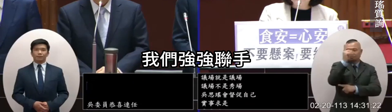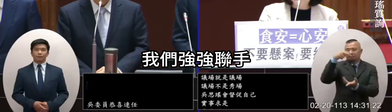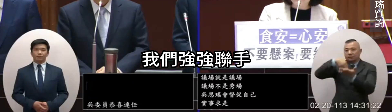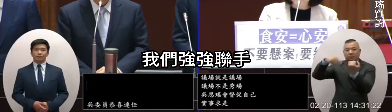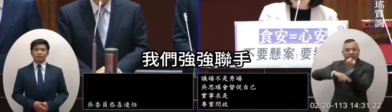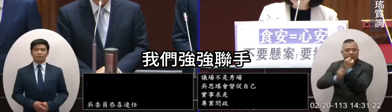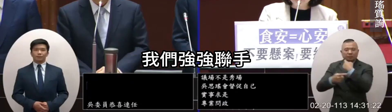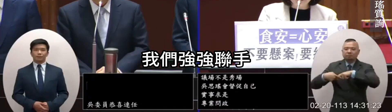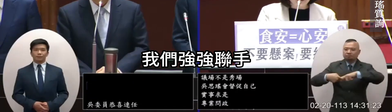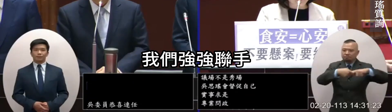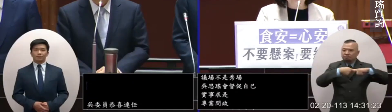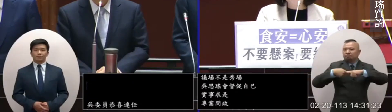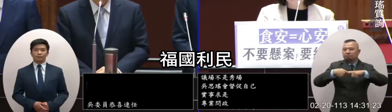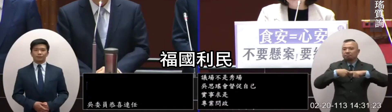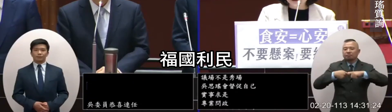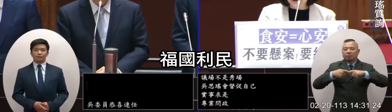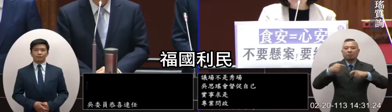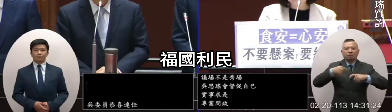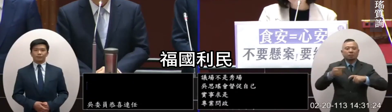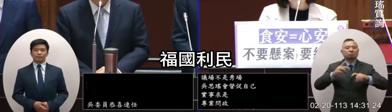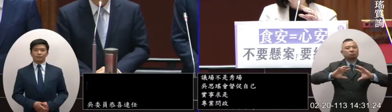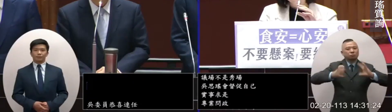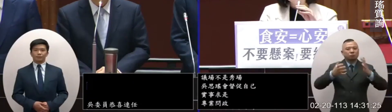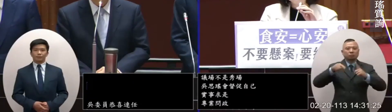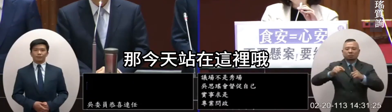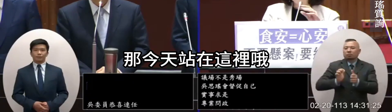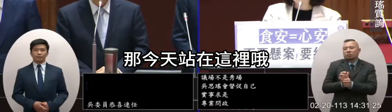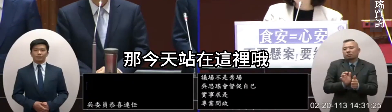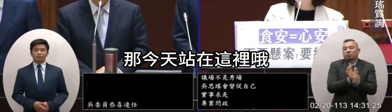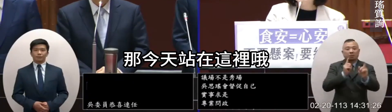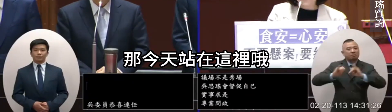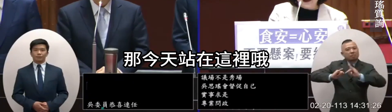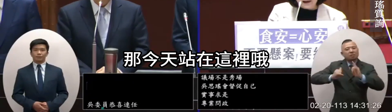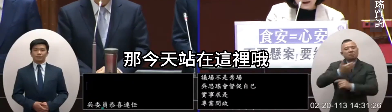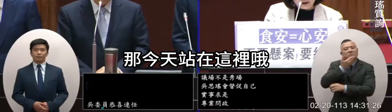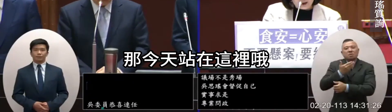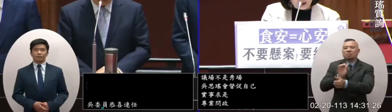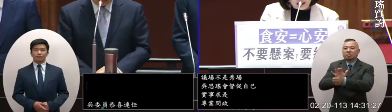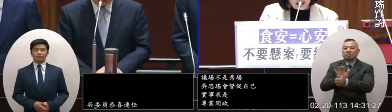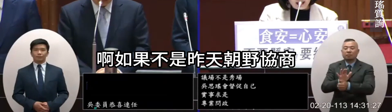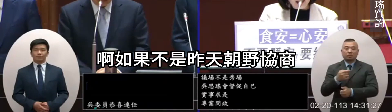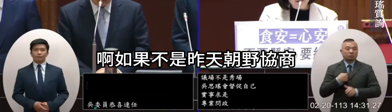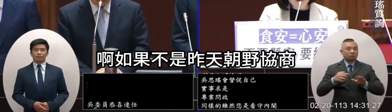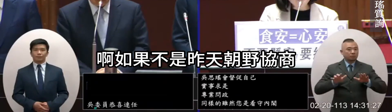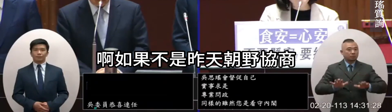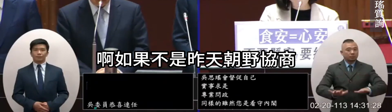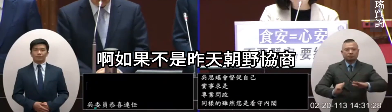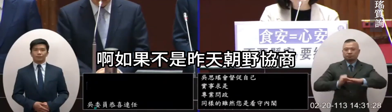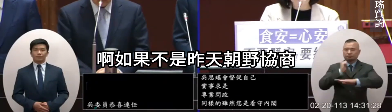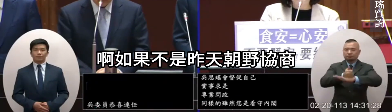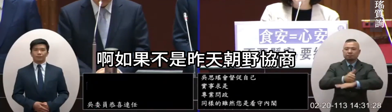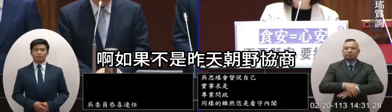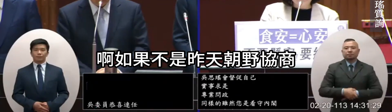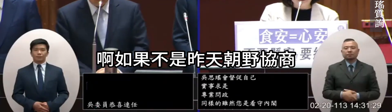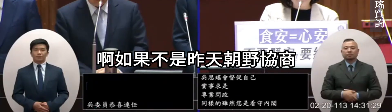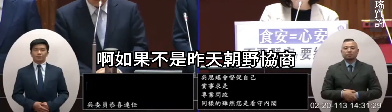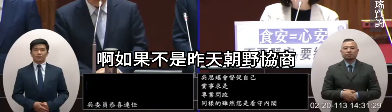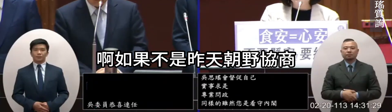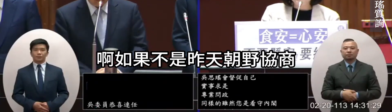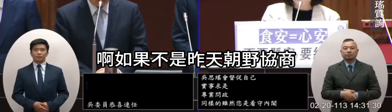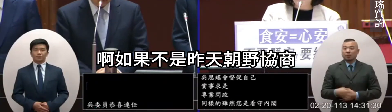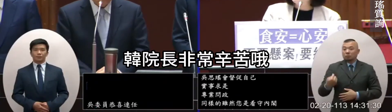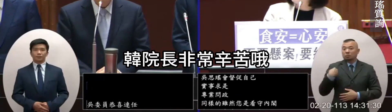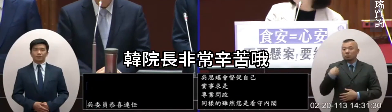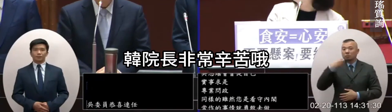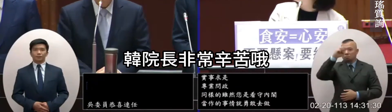们强强联手，福国利民。那今天站在这里哦，如果不是昨天朝